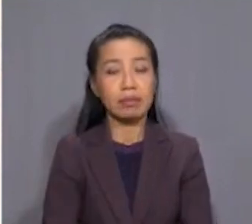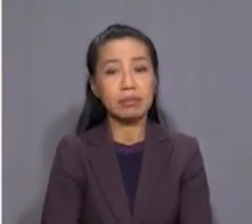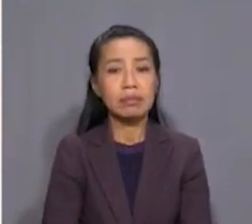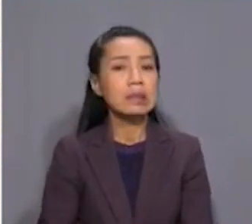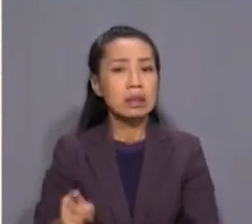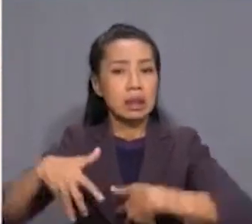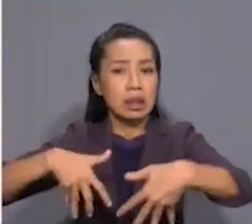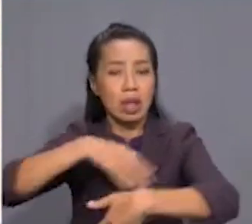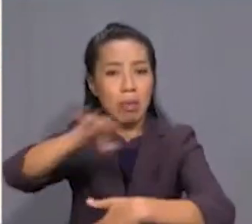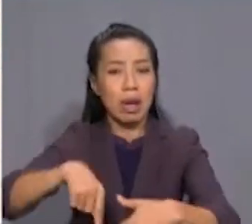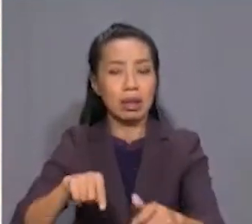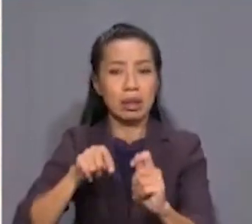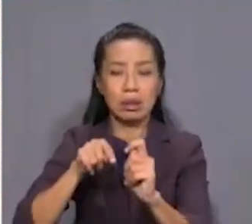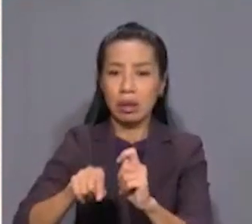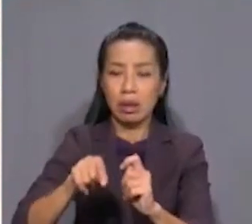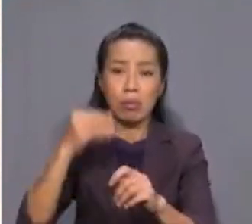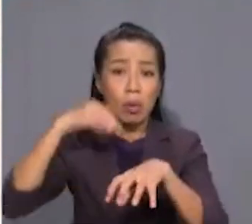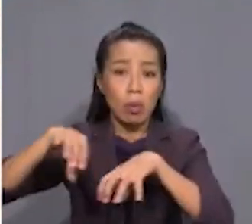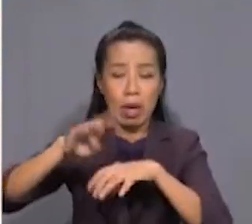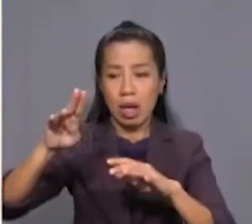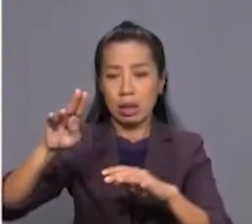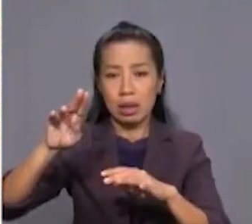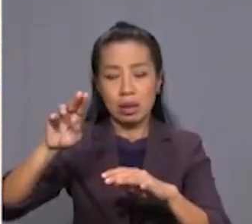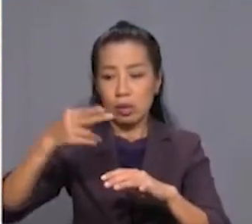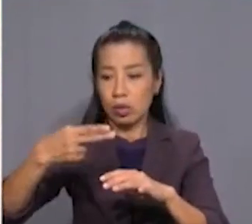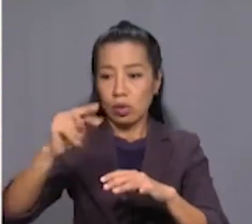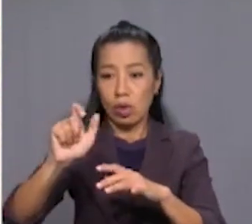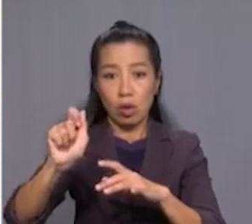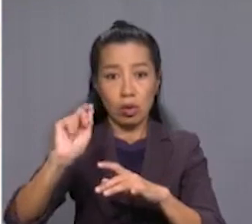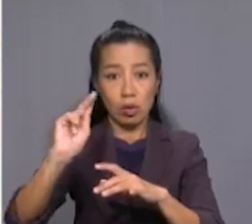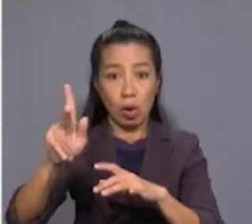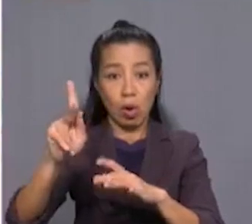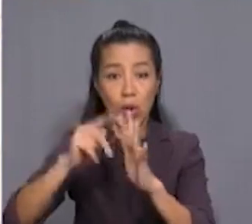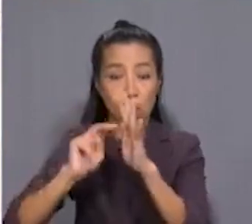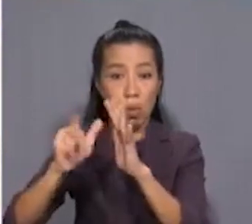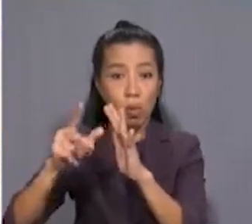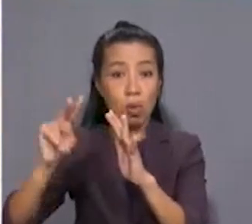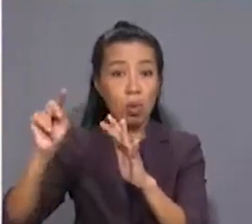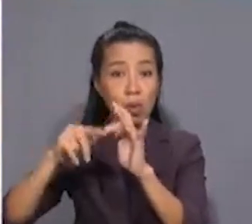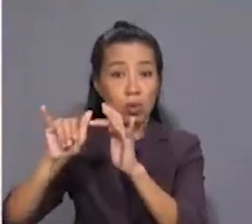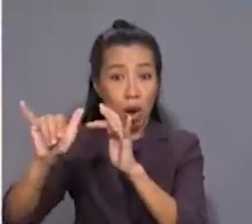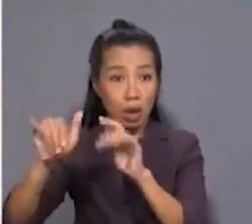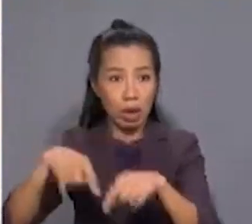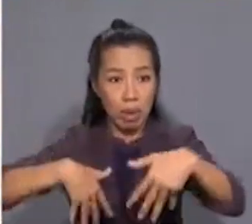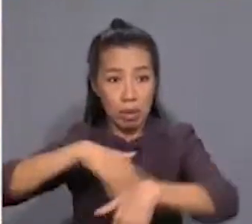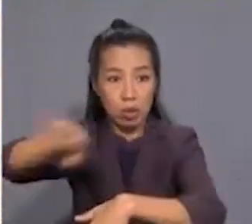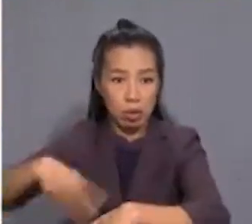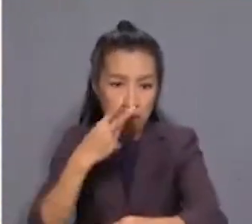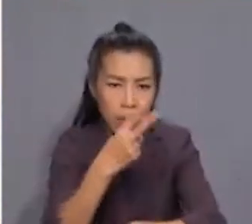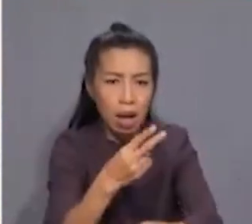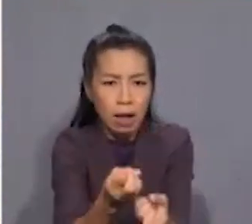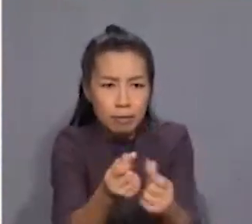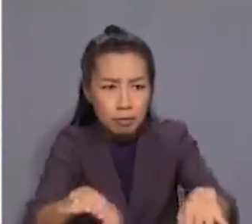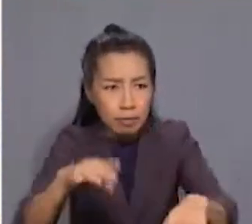รณีที่ชาวบ้านบ้านหนองกุงน้อยตำบลโคกกระเบื้องอำเภอบ้านเหลื่อมจังหวัดนครราชสีมาแล้วก็พื้นที่ใกล้เคียงนะครับเนี่ยครับแห่